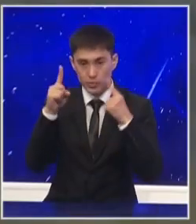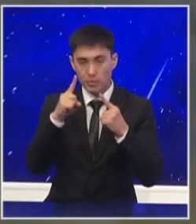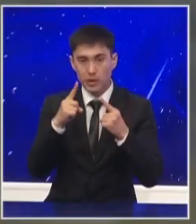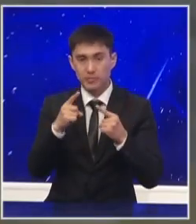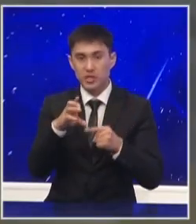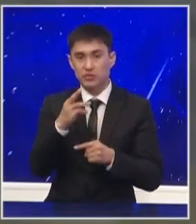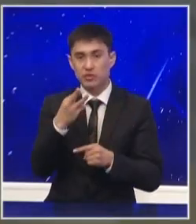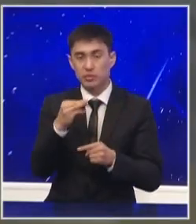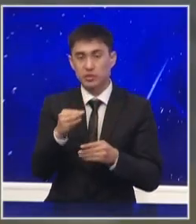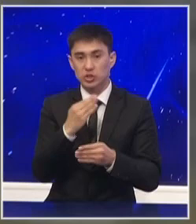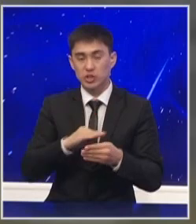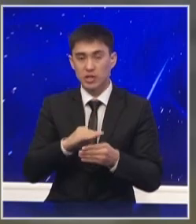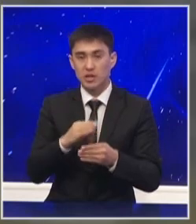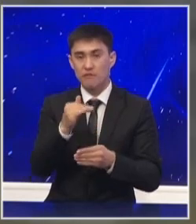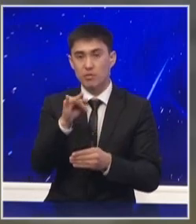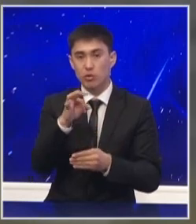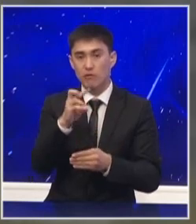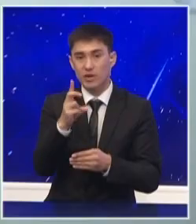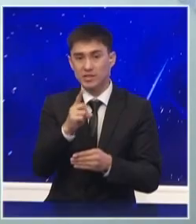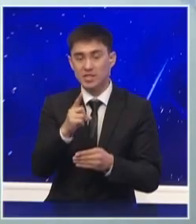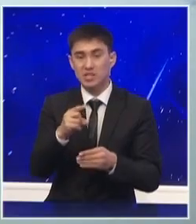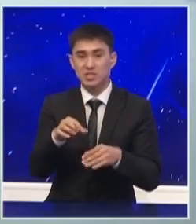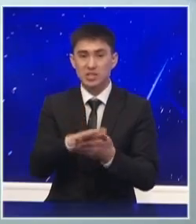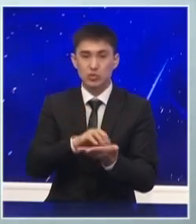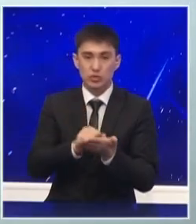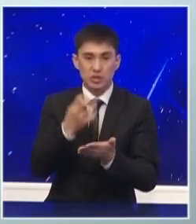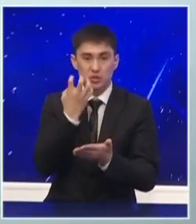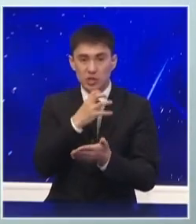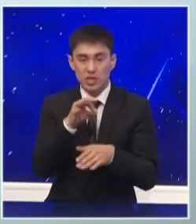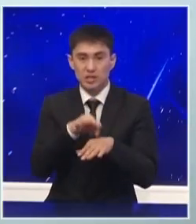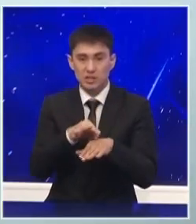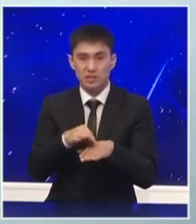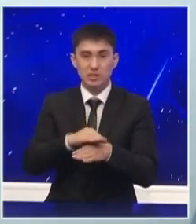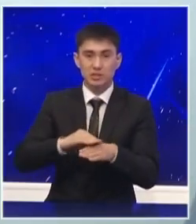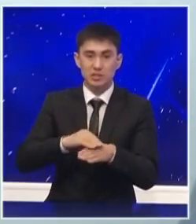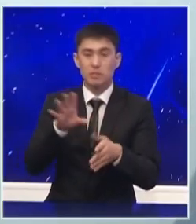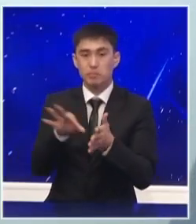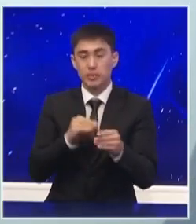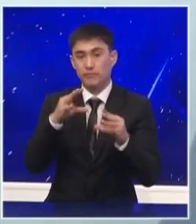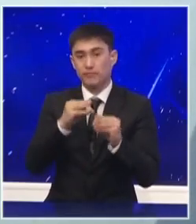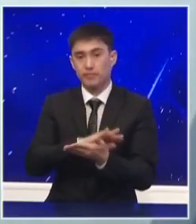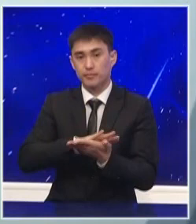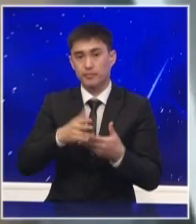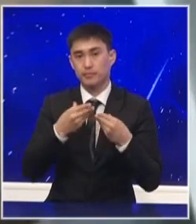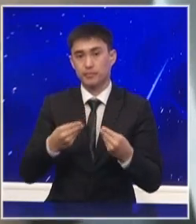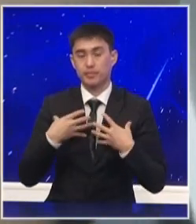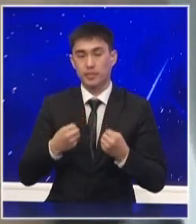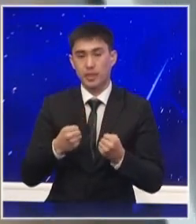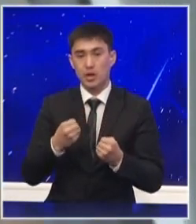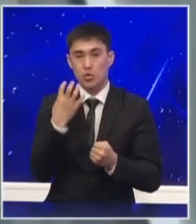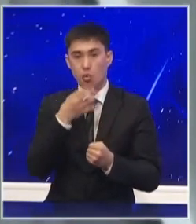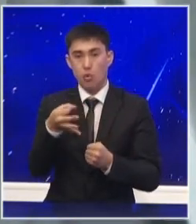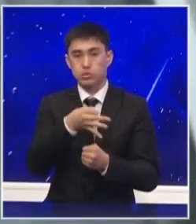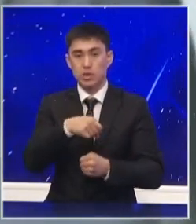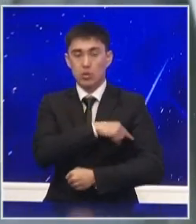жағады. Фибробласт жасуша клетка. Зақымданған жерге жаққан кезде адамның клеткасымен тез сіңісіп кетеді. Облыстық ауруханаға күйікпен түскен